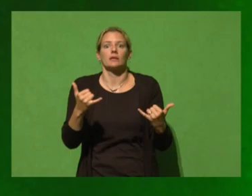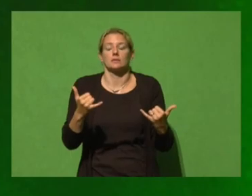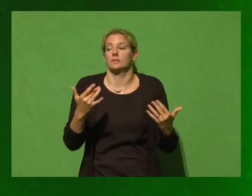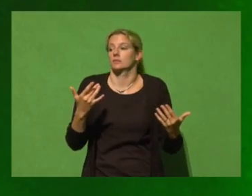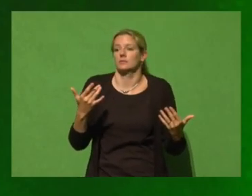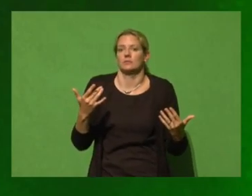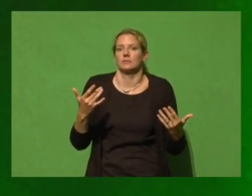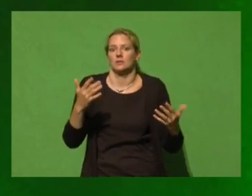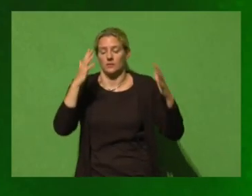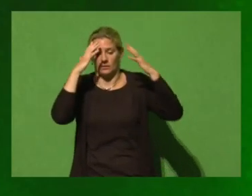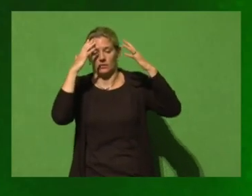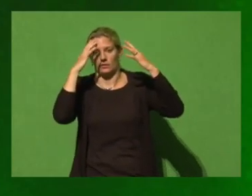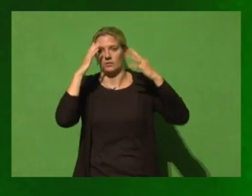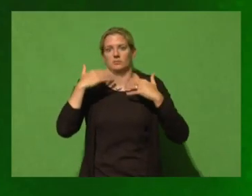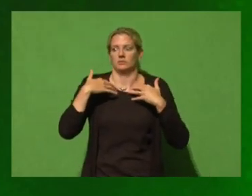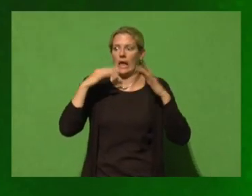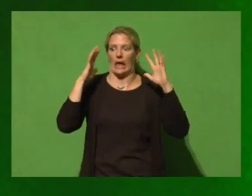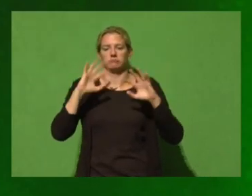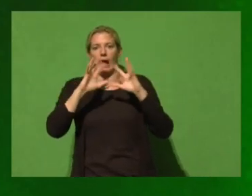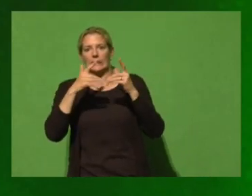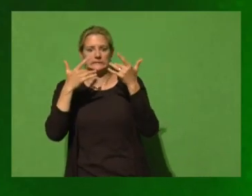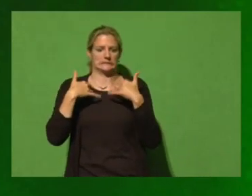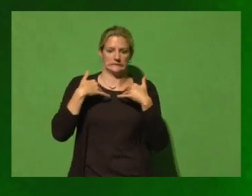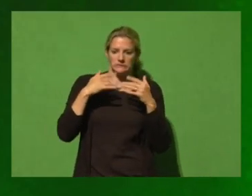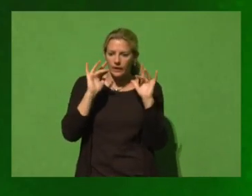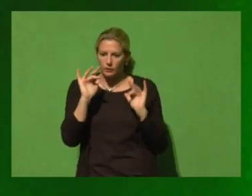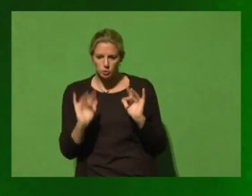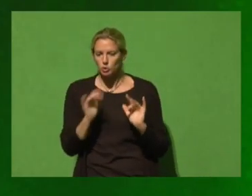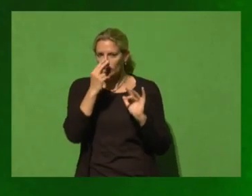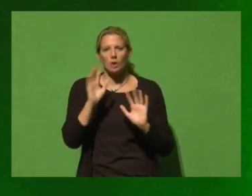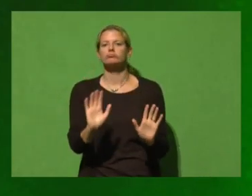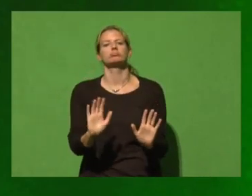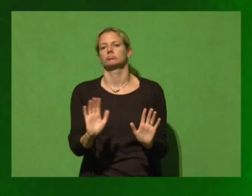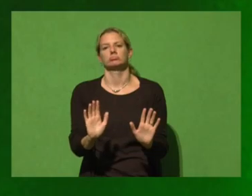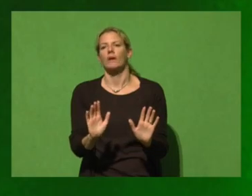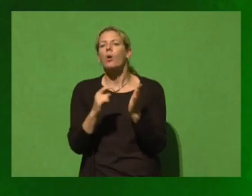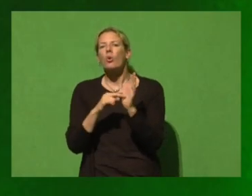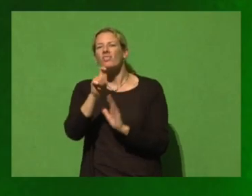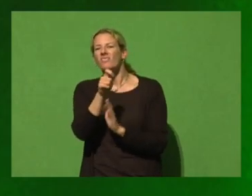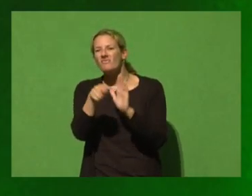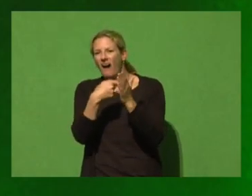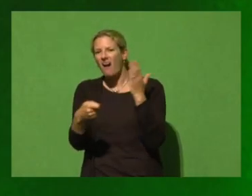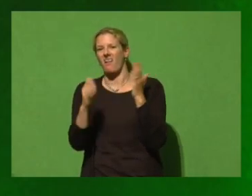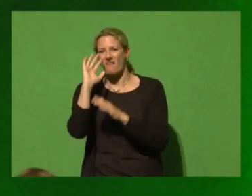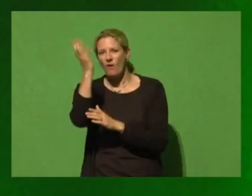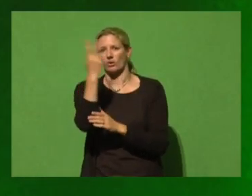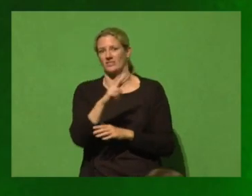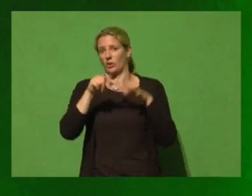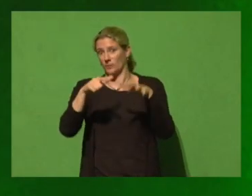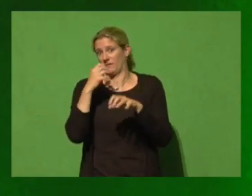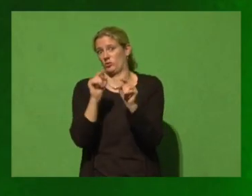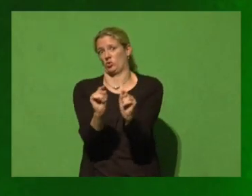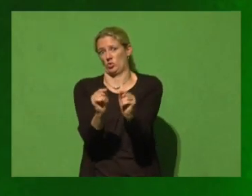Aktionismus zu verfallen und alles zu hinterfragen, weil wir ja den Wahlerfolg 2017 nicht gefährden wollen. Und